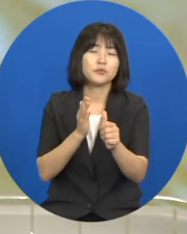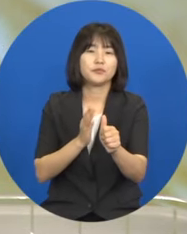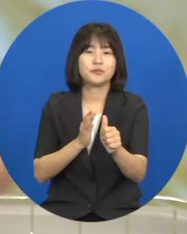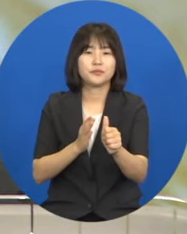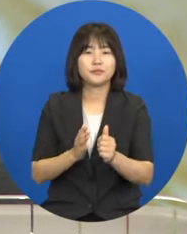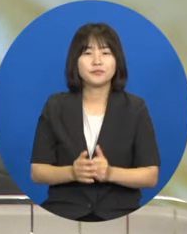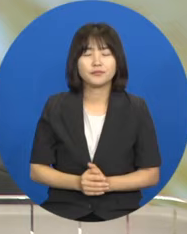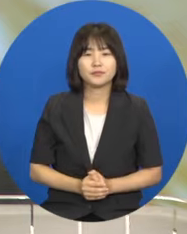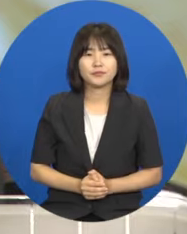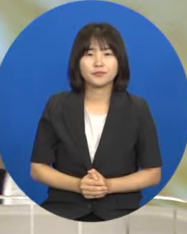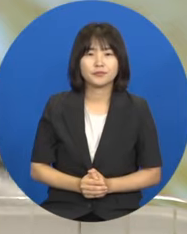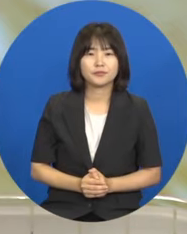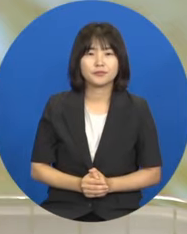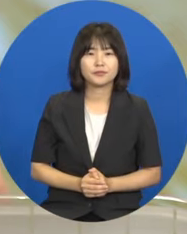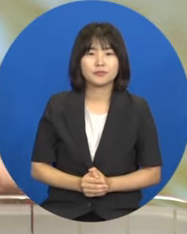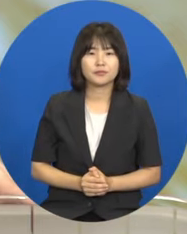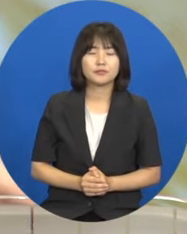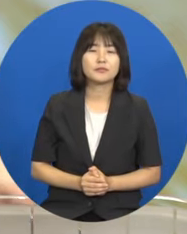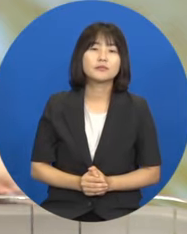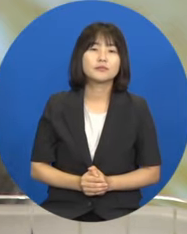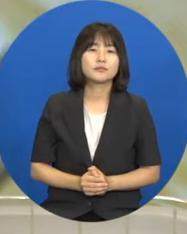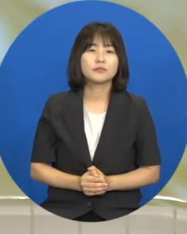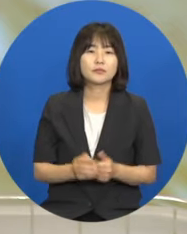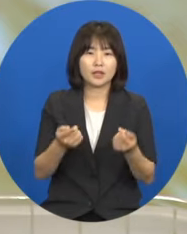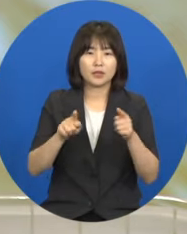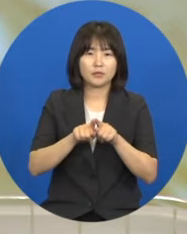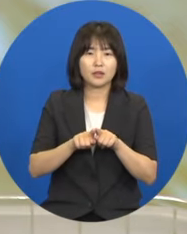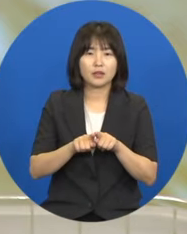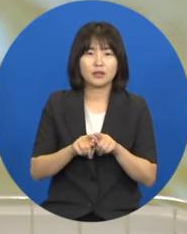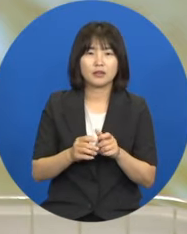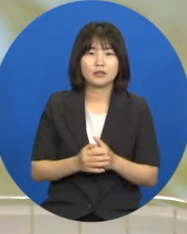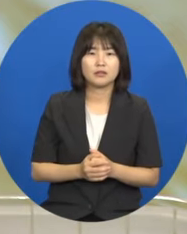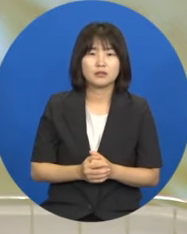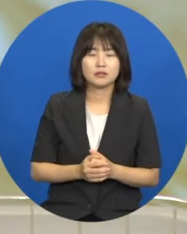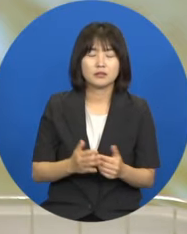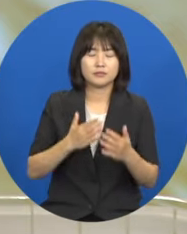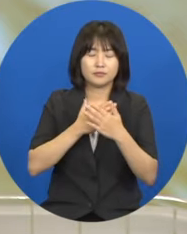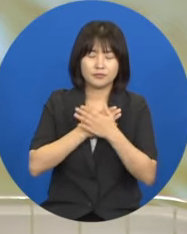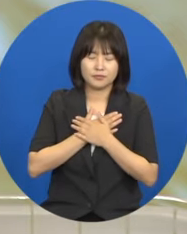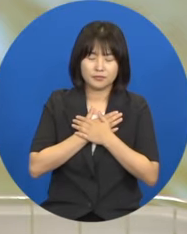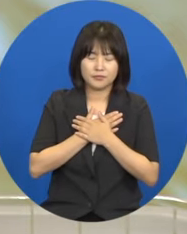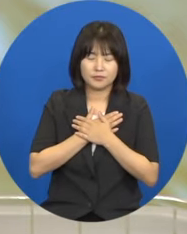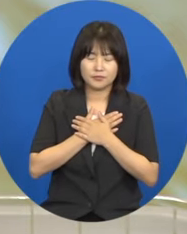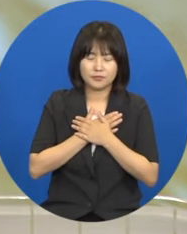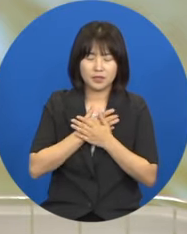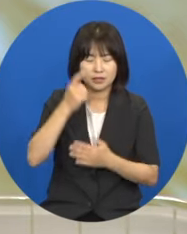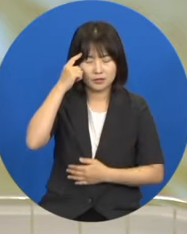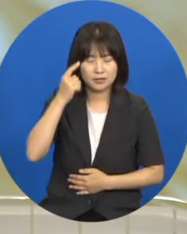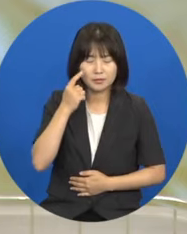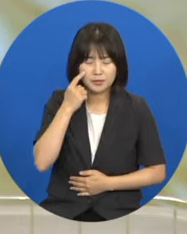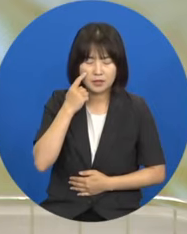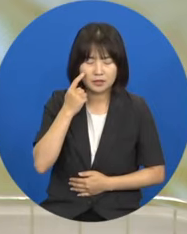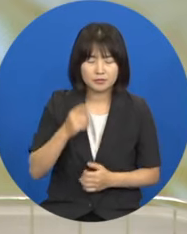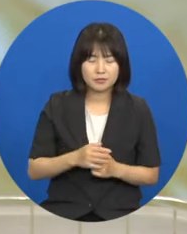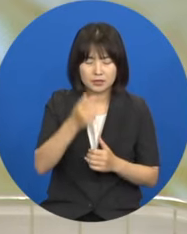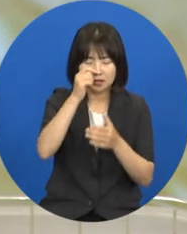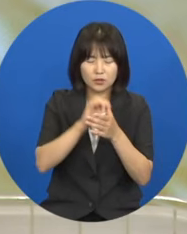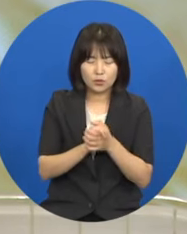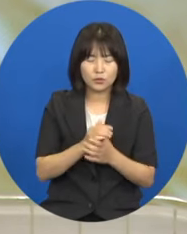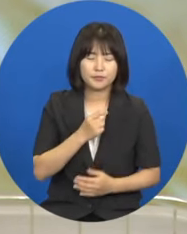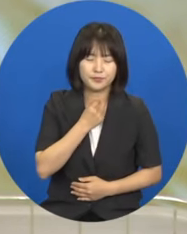원합니다. 우리 함께 눈 감고 두 손을 가슴에 대고 함께 생각해 봅니다. 기도하기